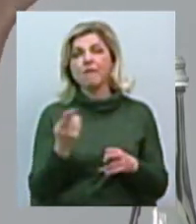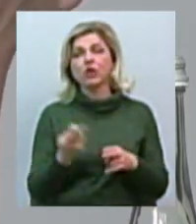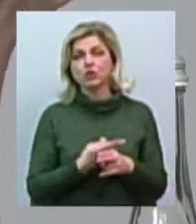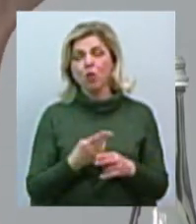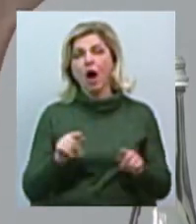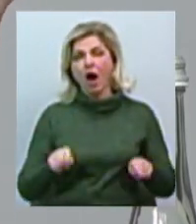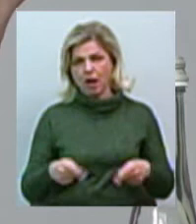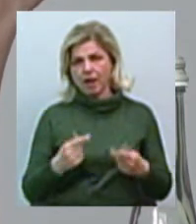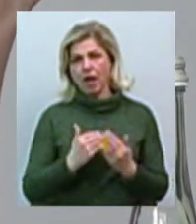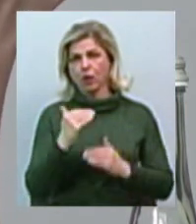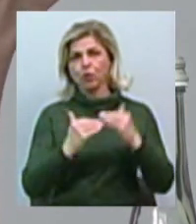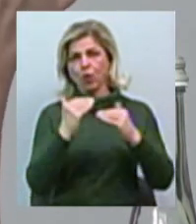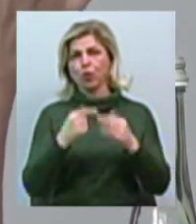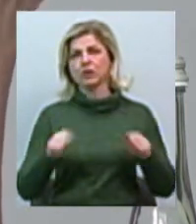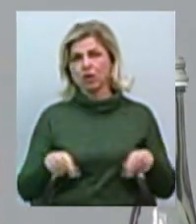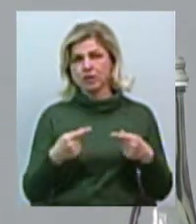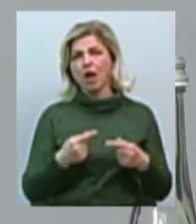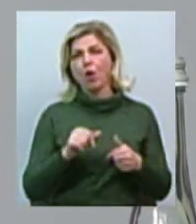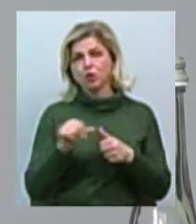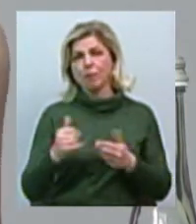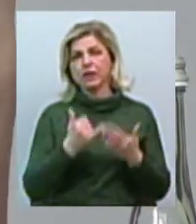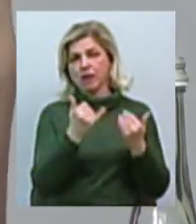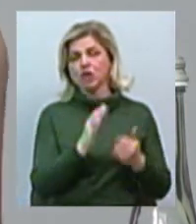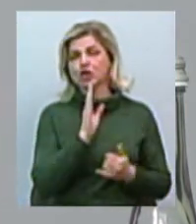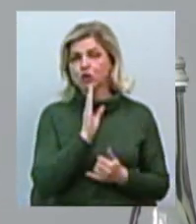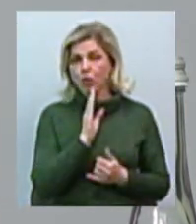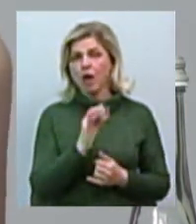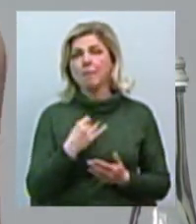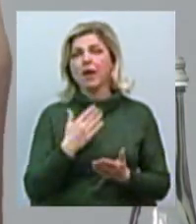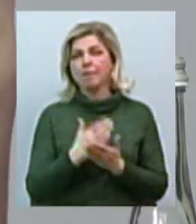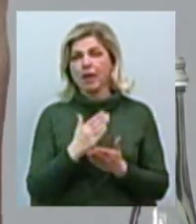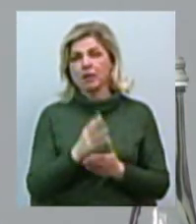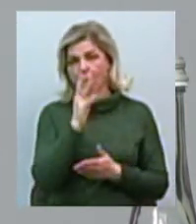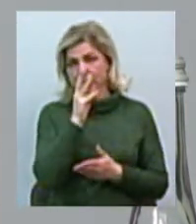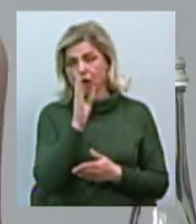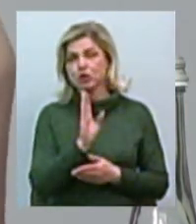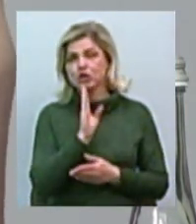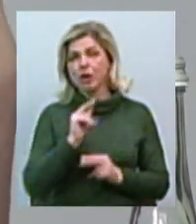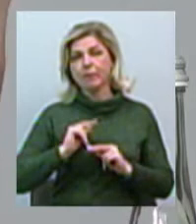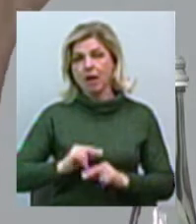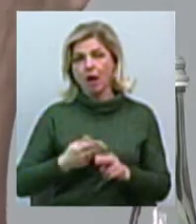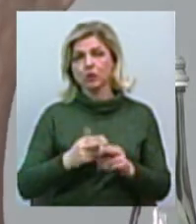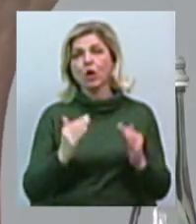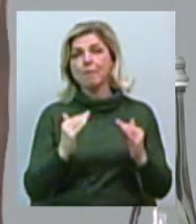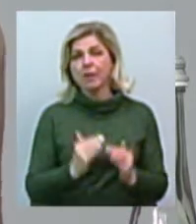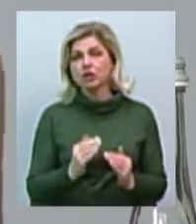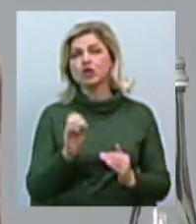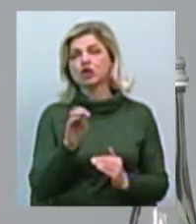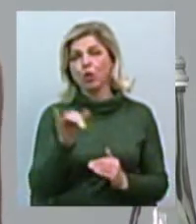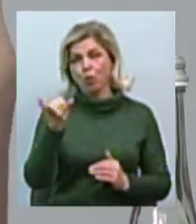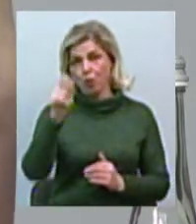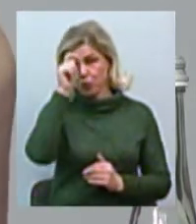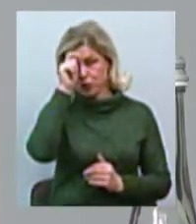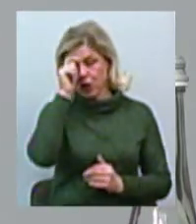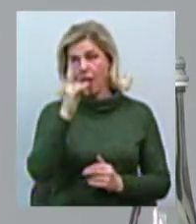кар'єрного зростання, особливо для жінок. Ми маємо оплату жіночої праці, в тому числі, яка нижча, ніж у чоловіків. Водночас